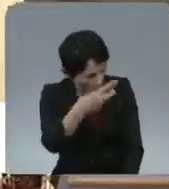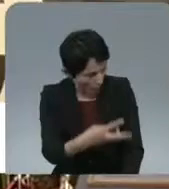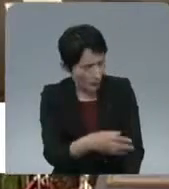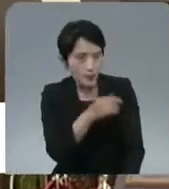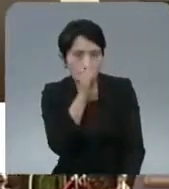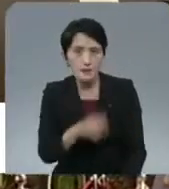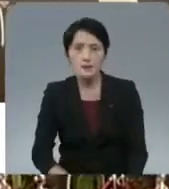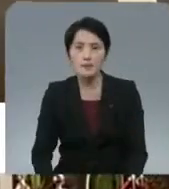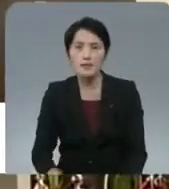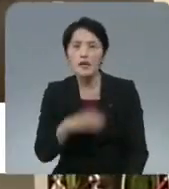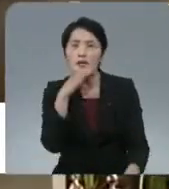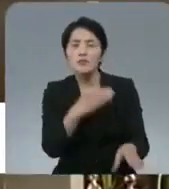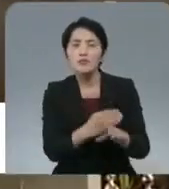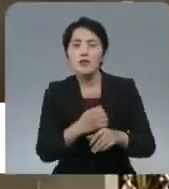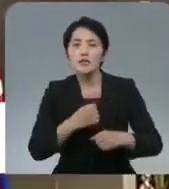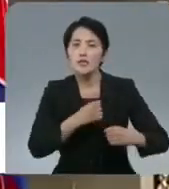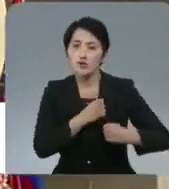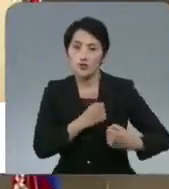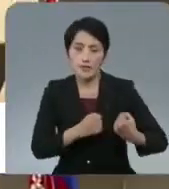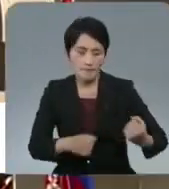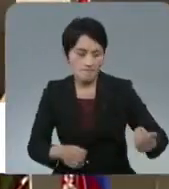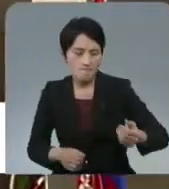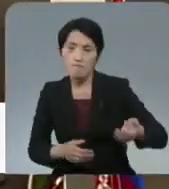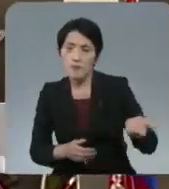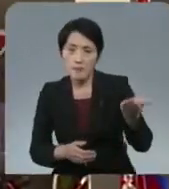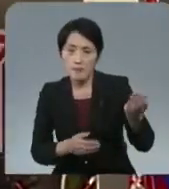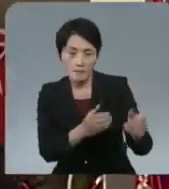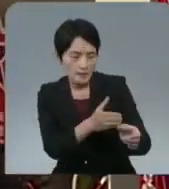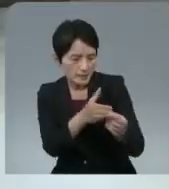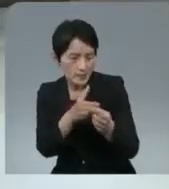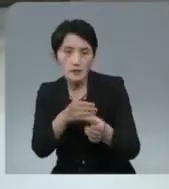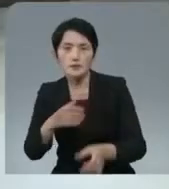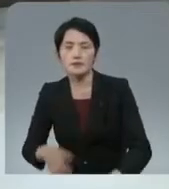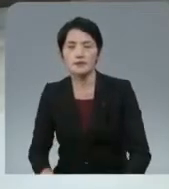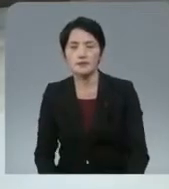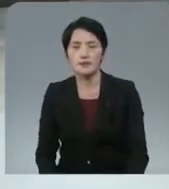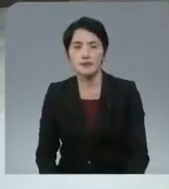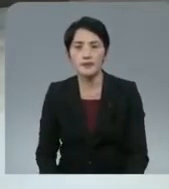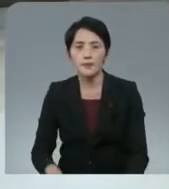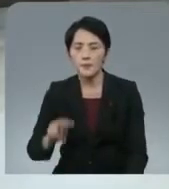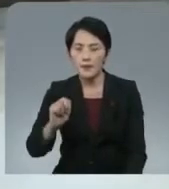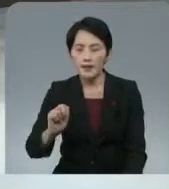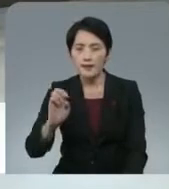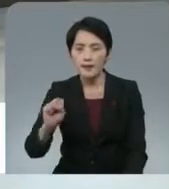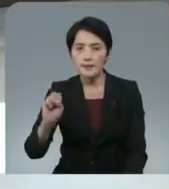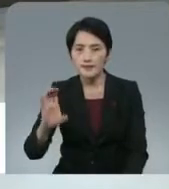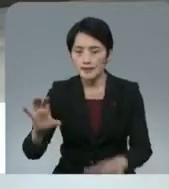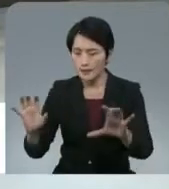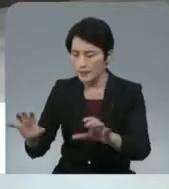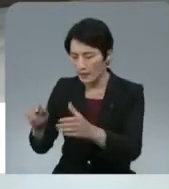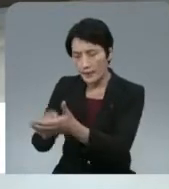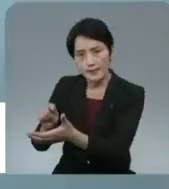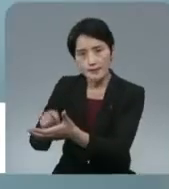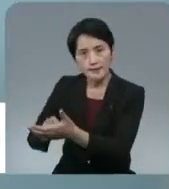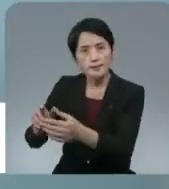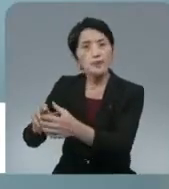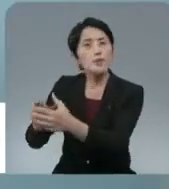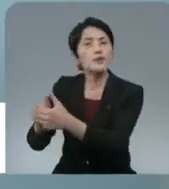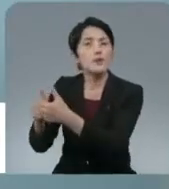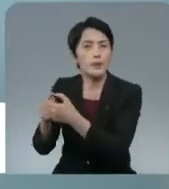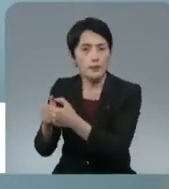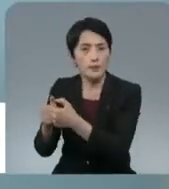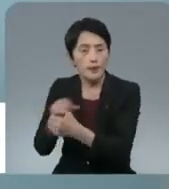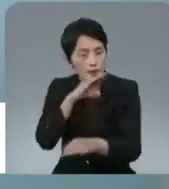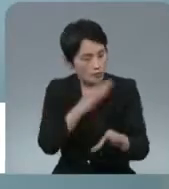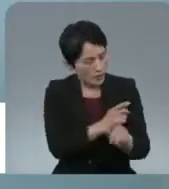Nations Unies. Le gouvernement sud-coréen a convoqué une nouvelle réunion d'urgence du Conseil de sécurité nationale qui